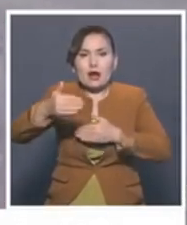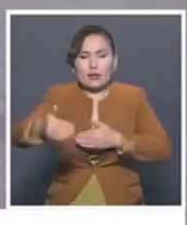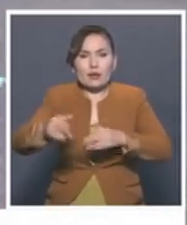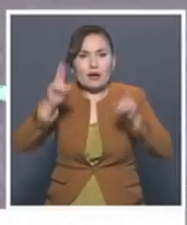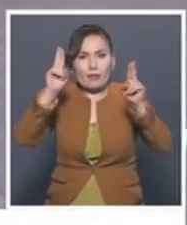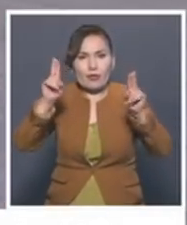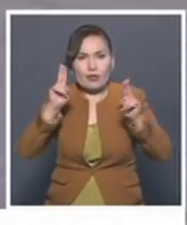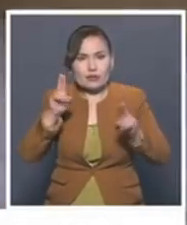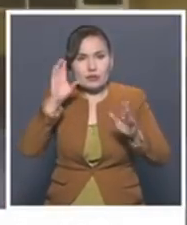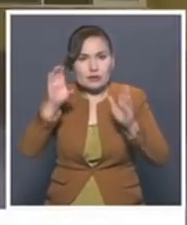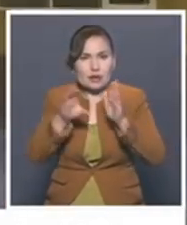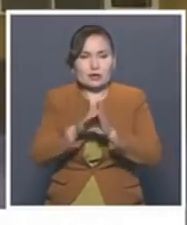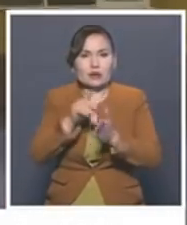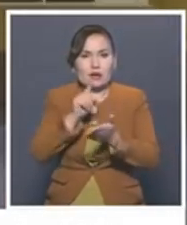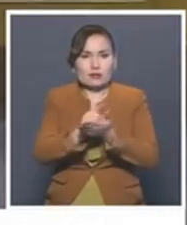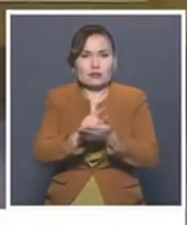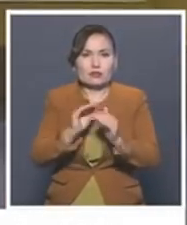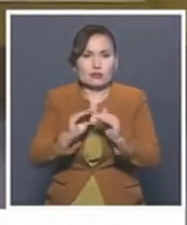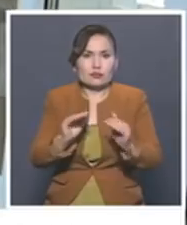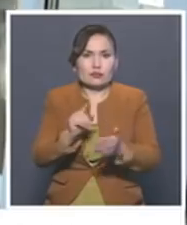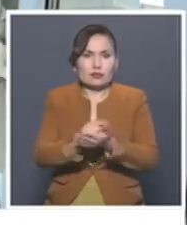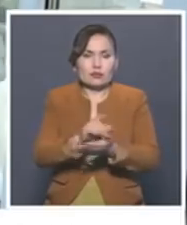арақашықтықты сақтауы тиіс.